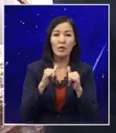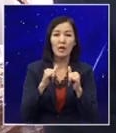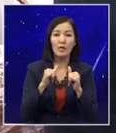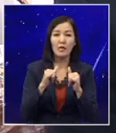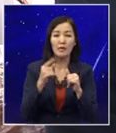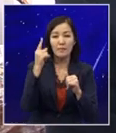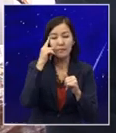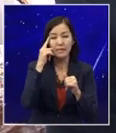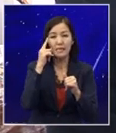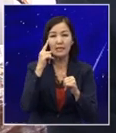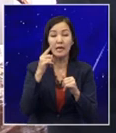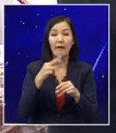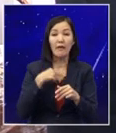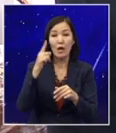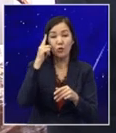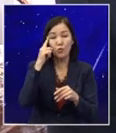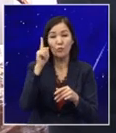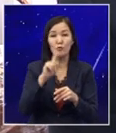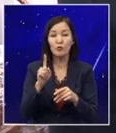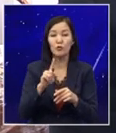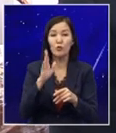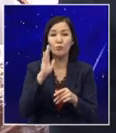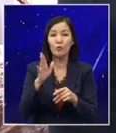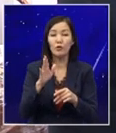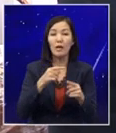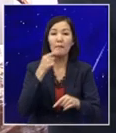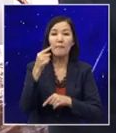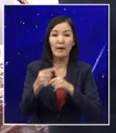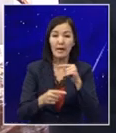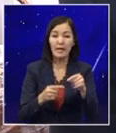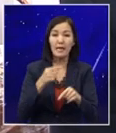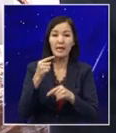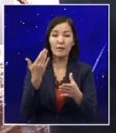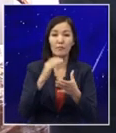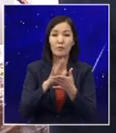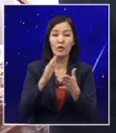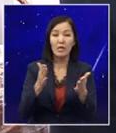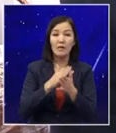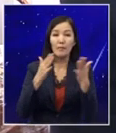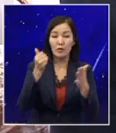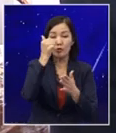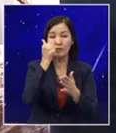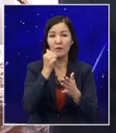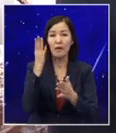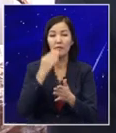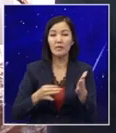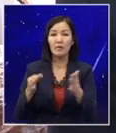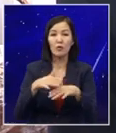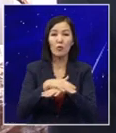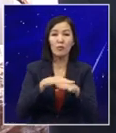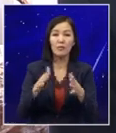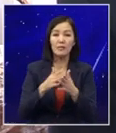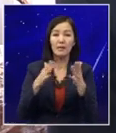взглядов мыслителя. Я думаю, она станет основной для формирования нового поколения отечественных поэтов. Спасибо большое всем жителям Алматинской области за